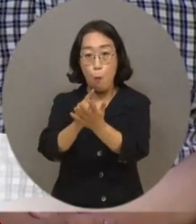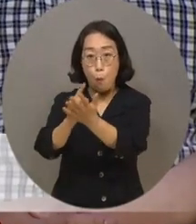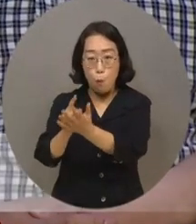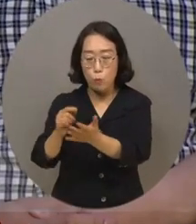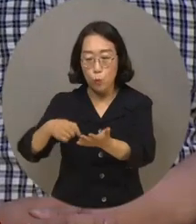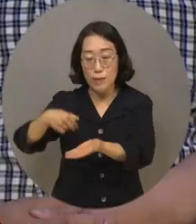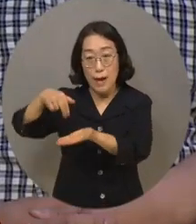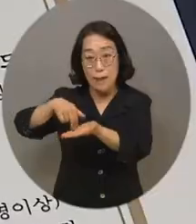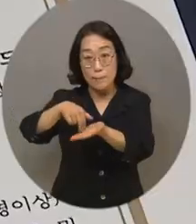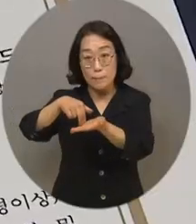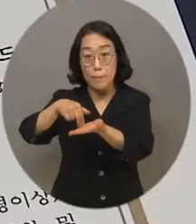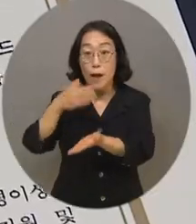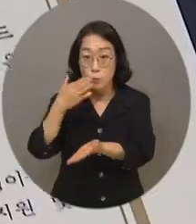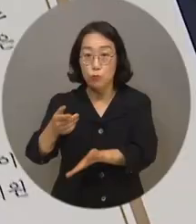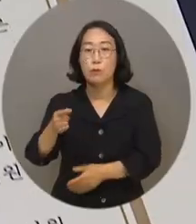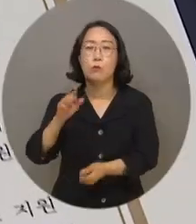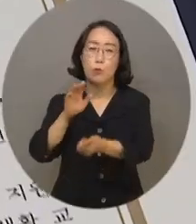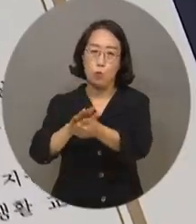되기를 바라며